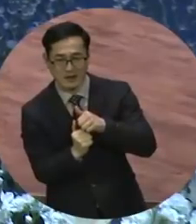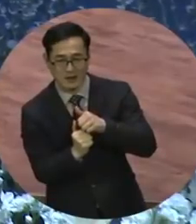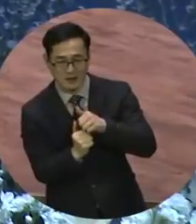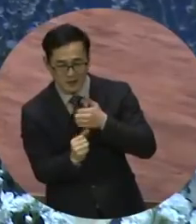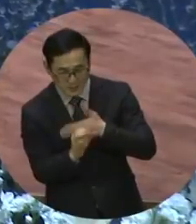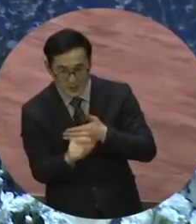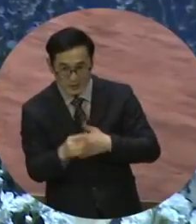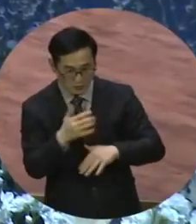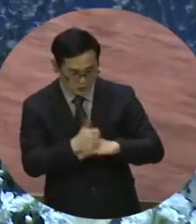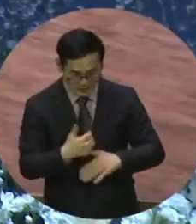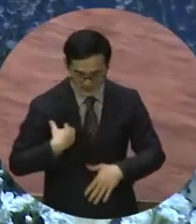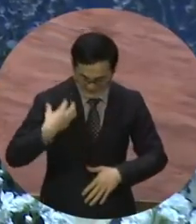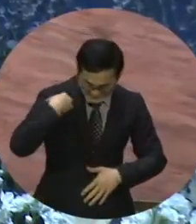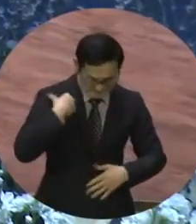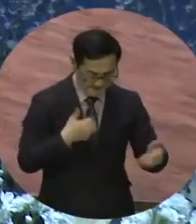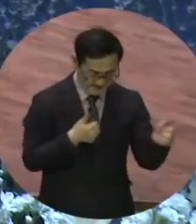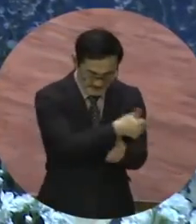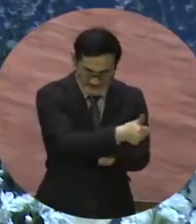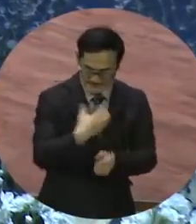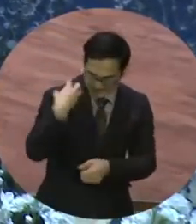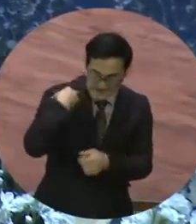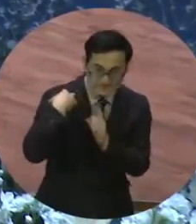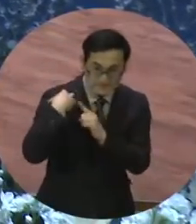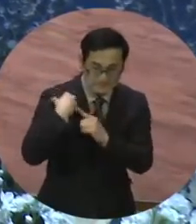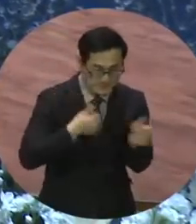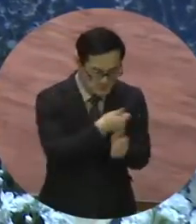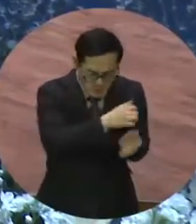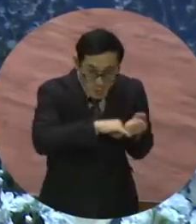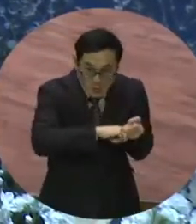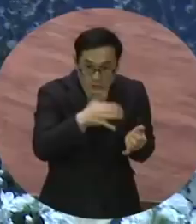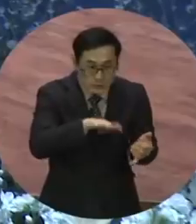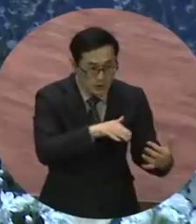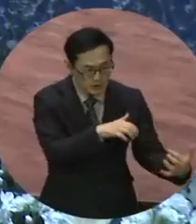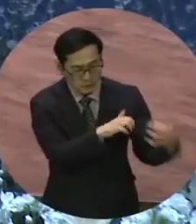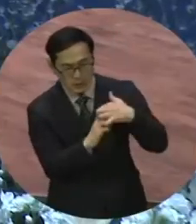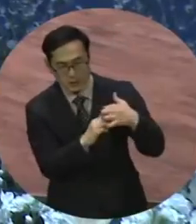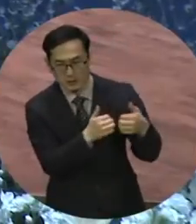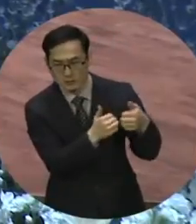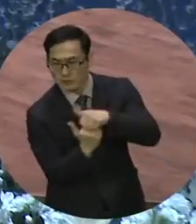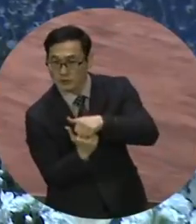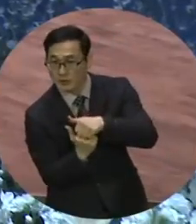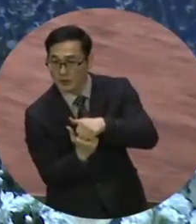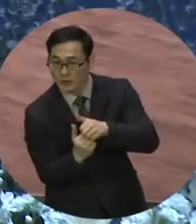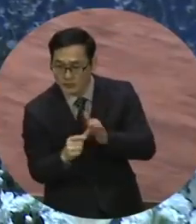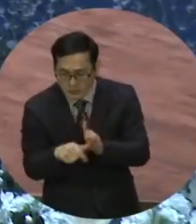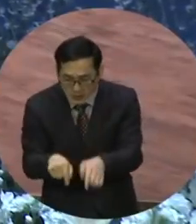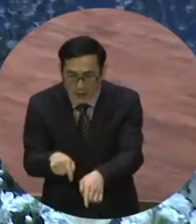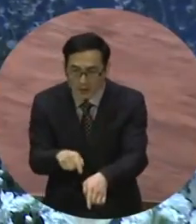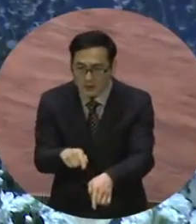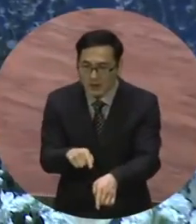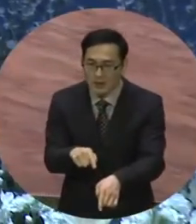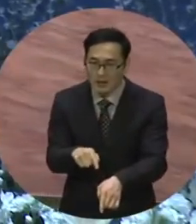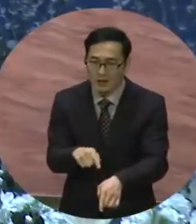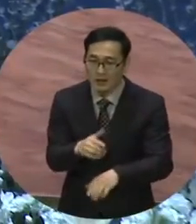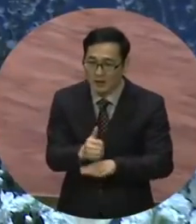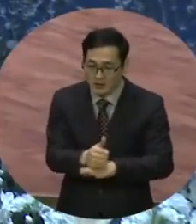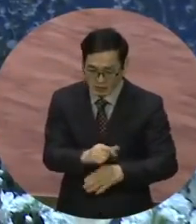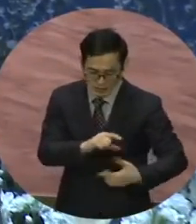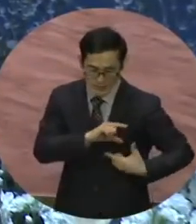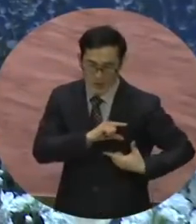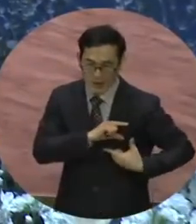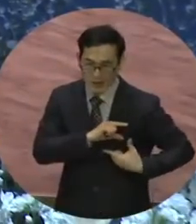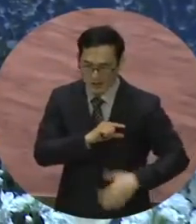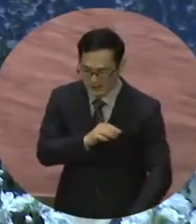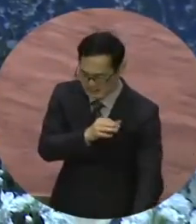수치로 생각했어요. 자기에게 주어진 임무는 생명 걸고 감당했는데 이 자기 임무가 잘 안 됐을 때는